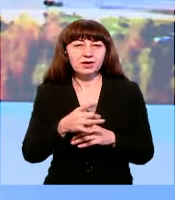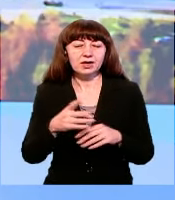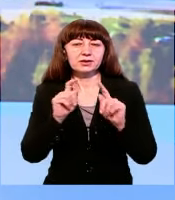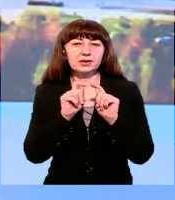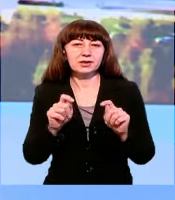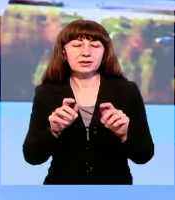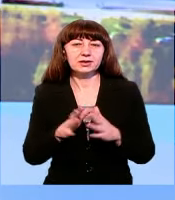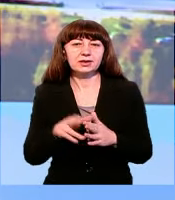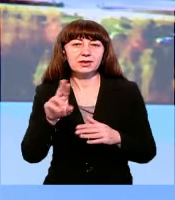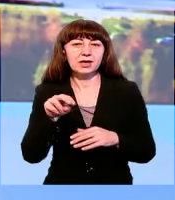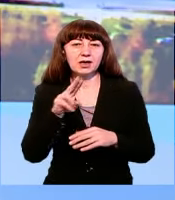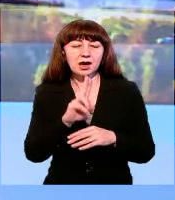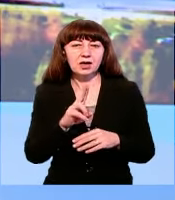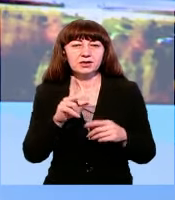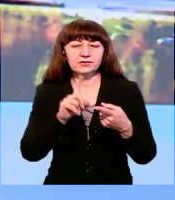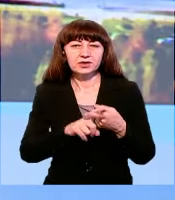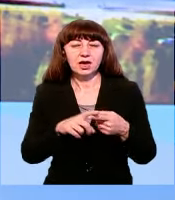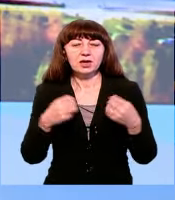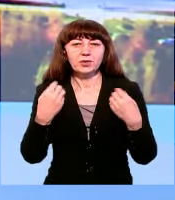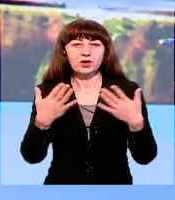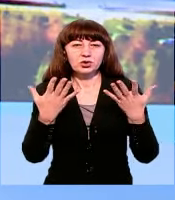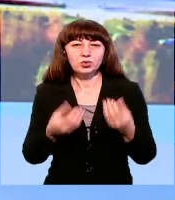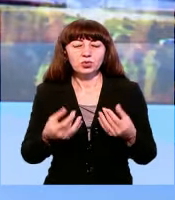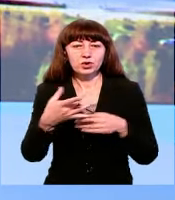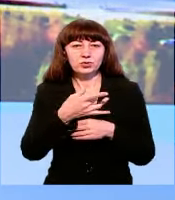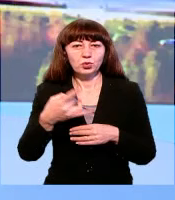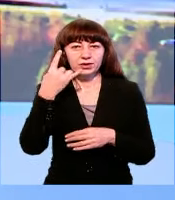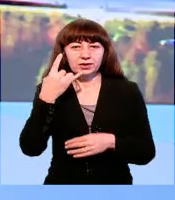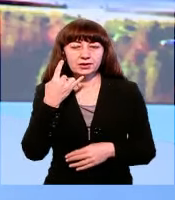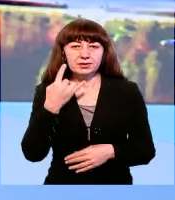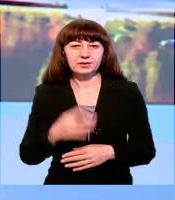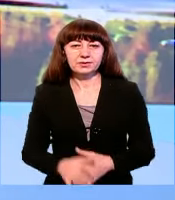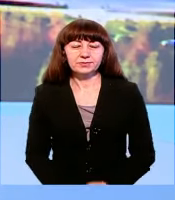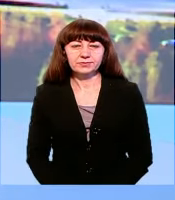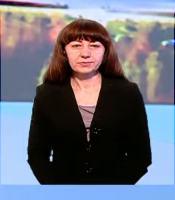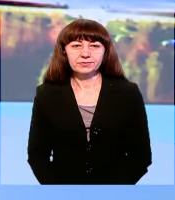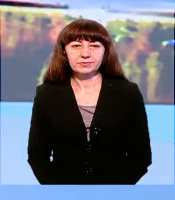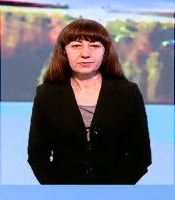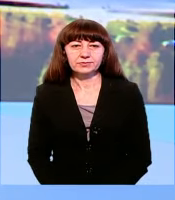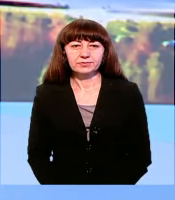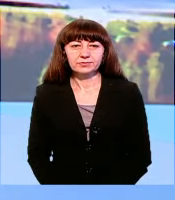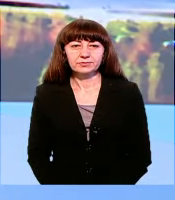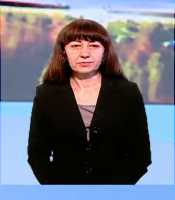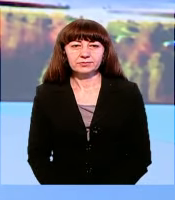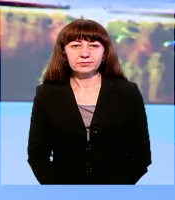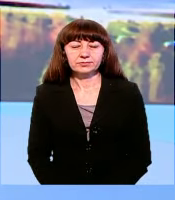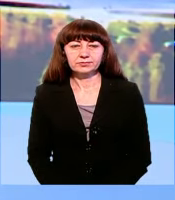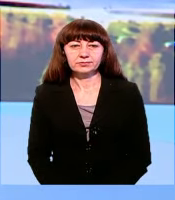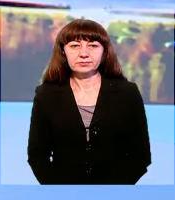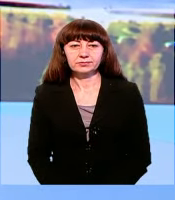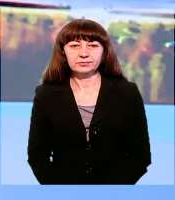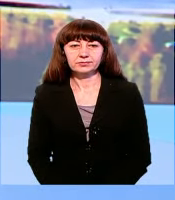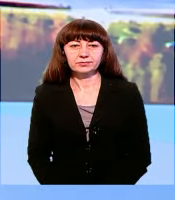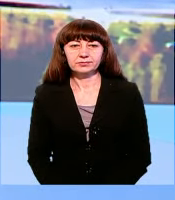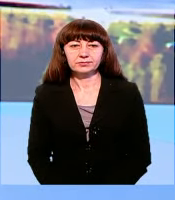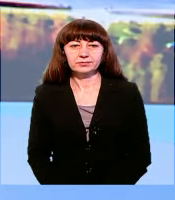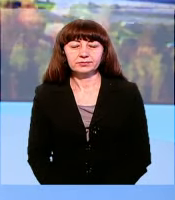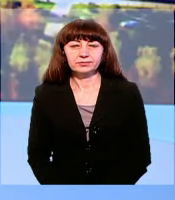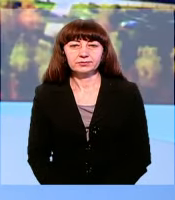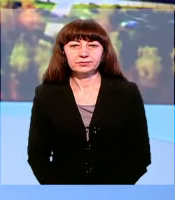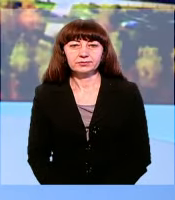ДК организаторы приурочили к предстоящему празднику – Дню Республики Казахстан. Накануне ДК распахнул свои двери для местных жителей. Они